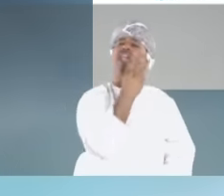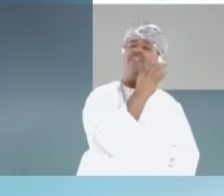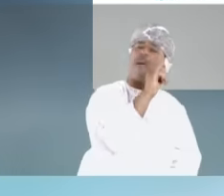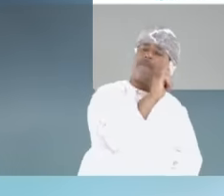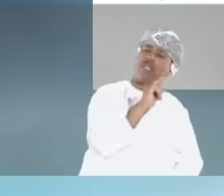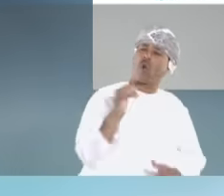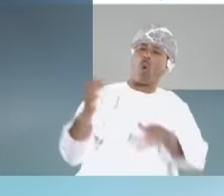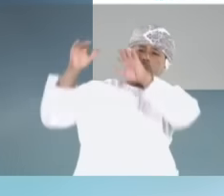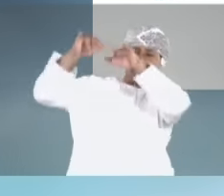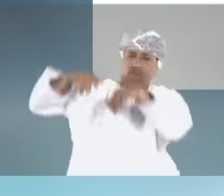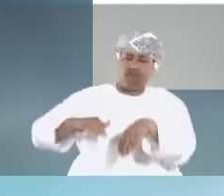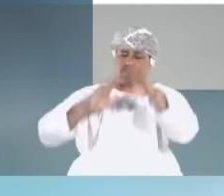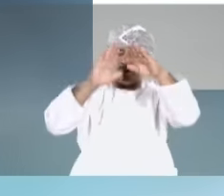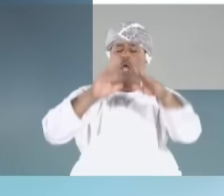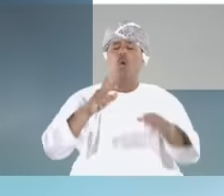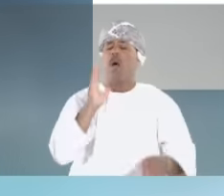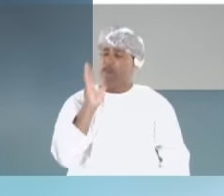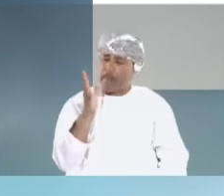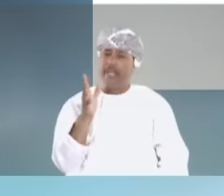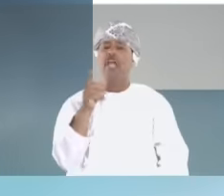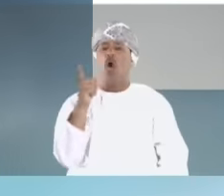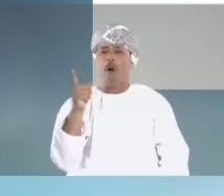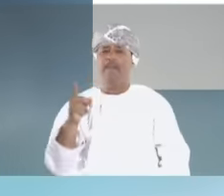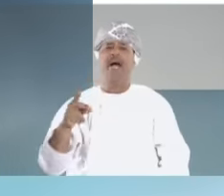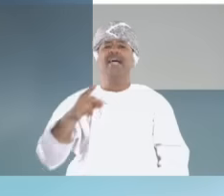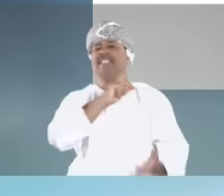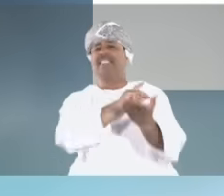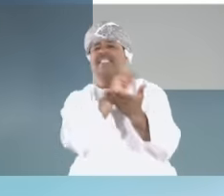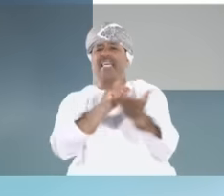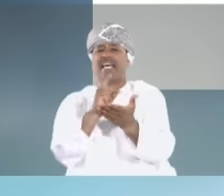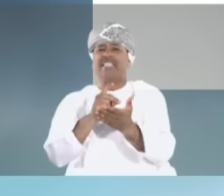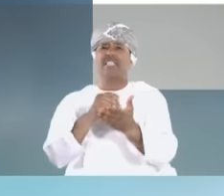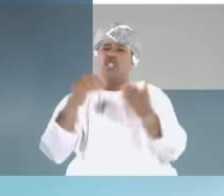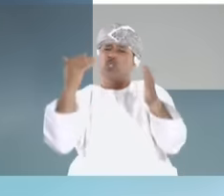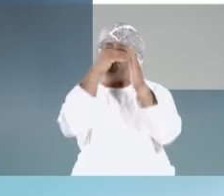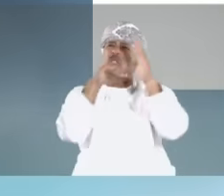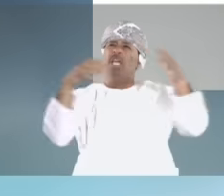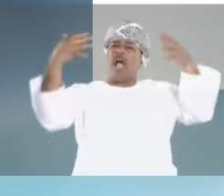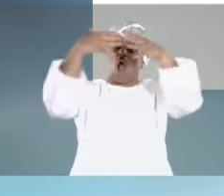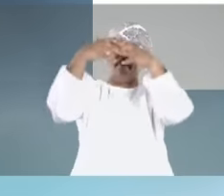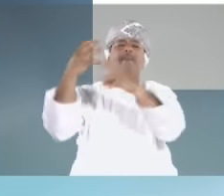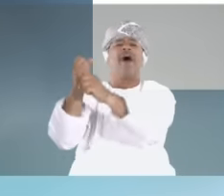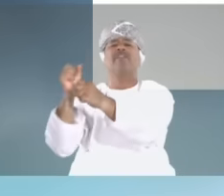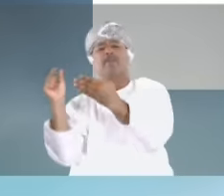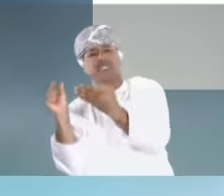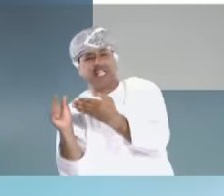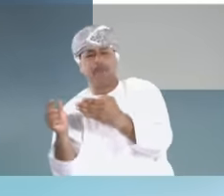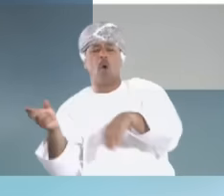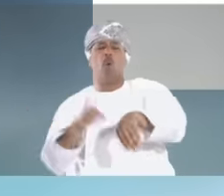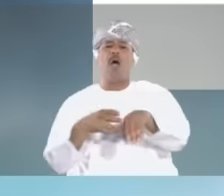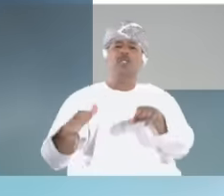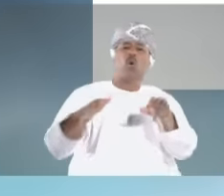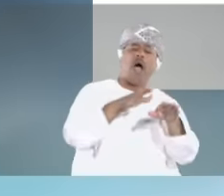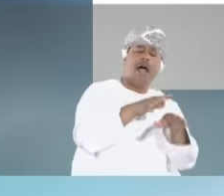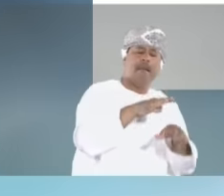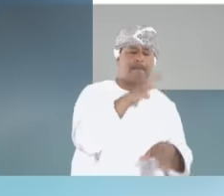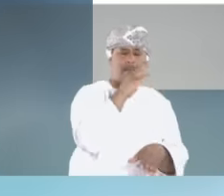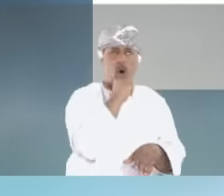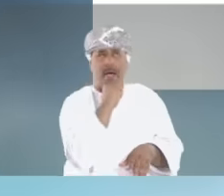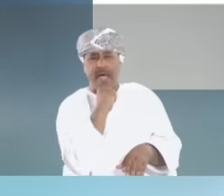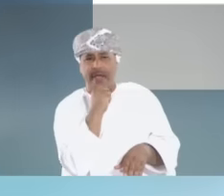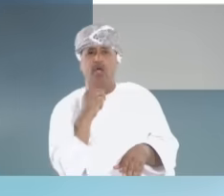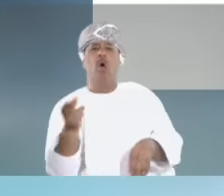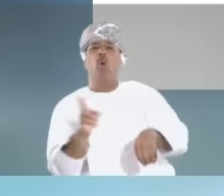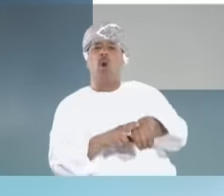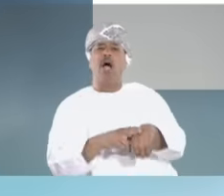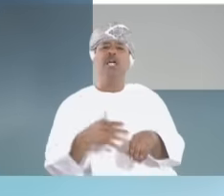2 إلى 3 أمتار. ومن المتوقع أيضا أن يكون الطقس غائم جزئيا إلى غائم على محافظة مسندم وسواحل بحر عمان وجبال الحجر،